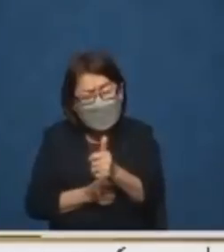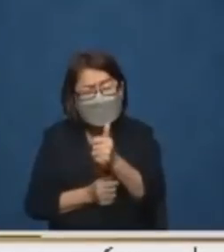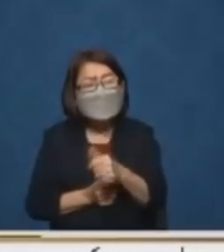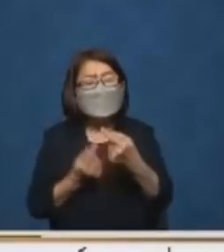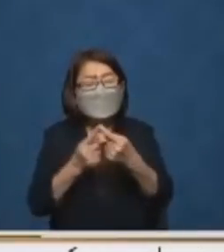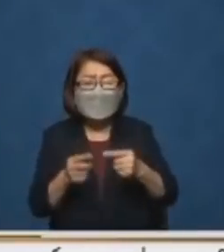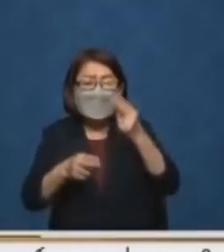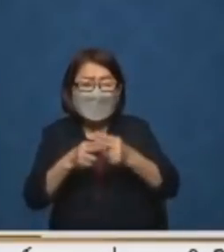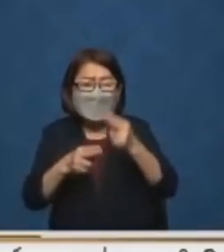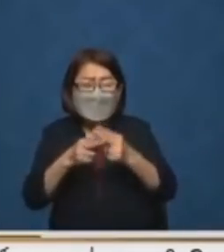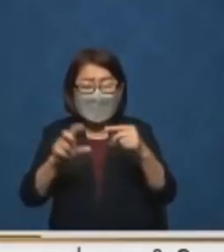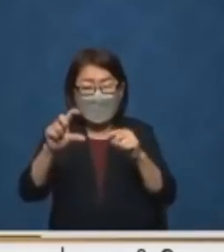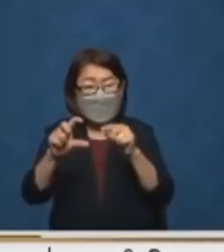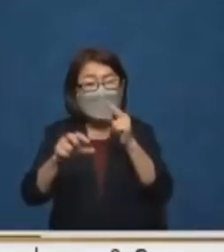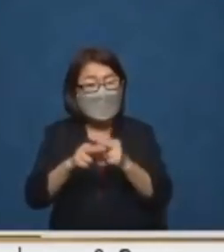มนช้าหอเกินทประทาน